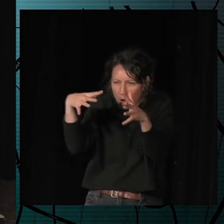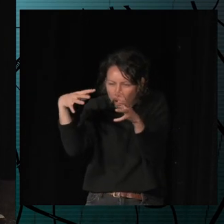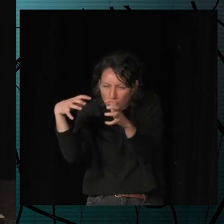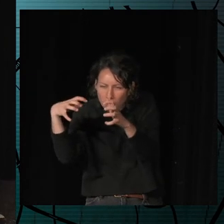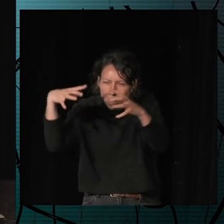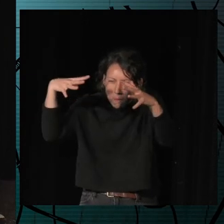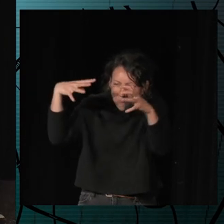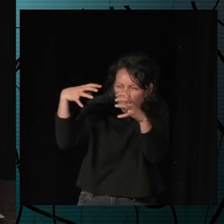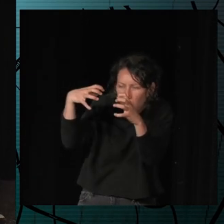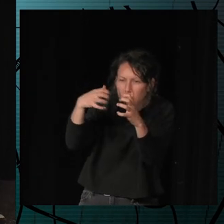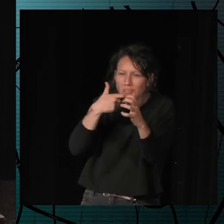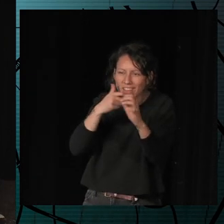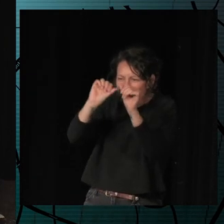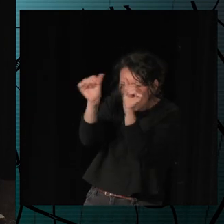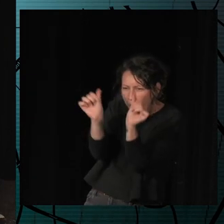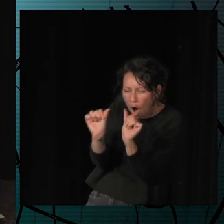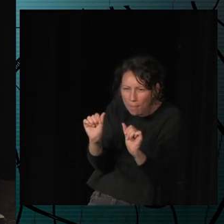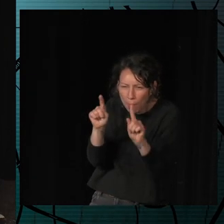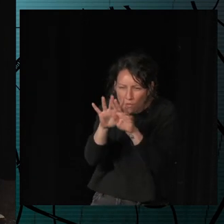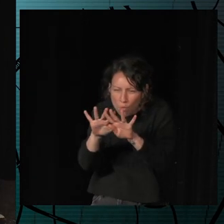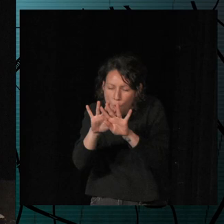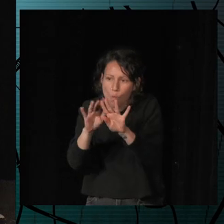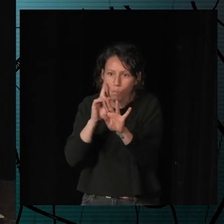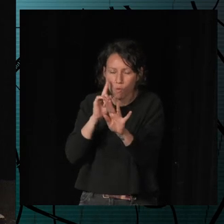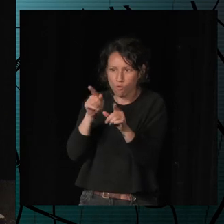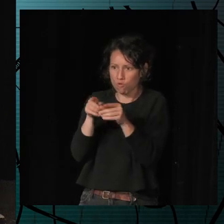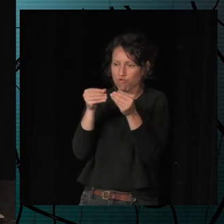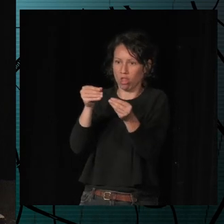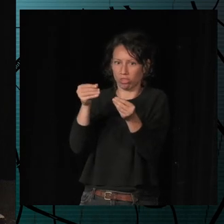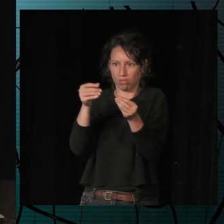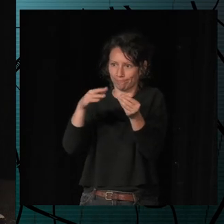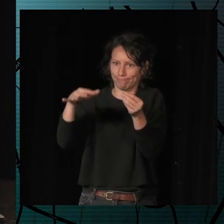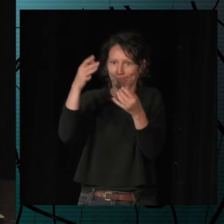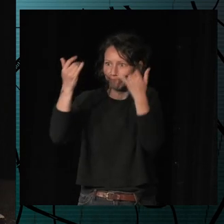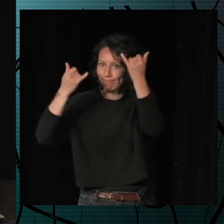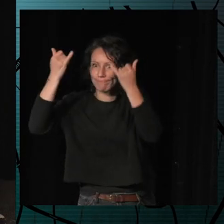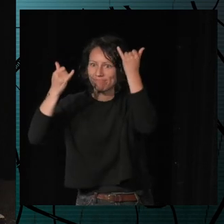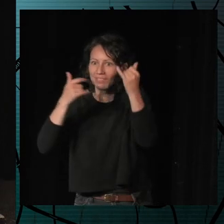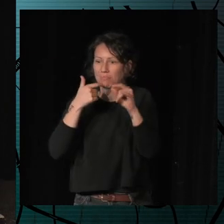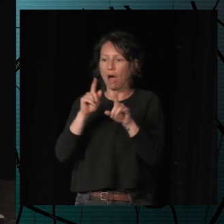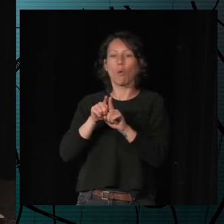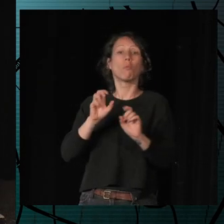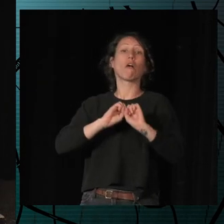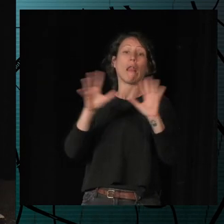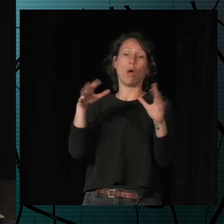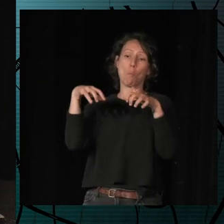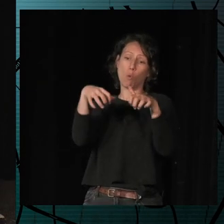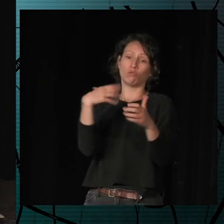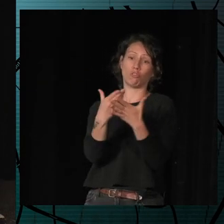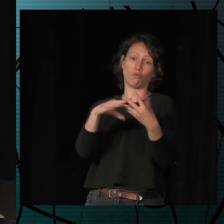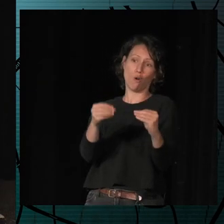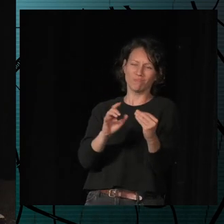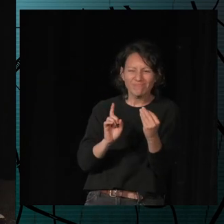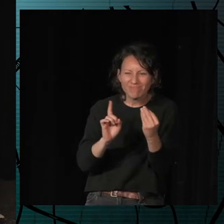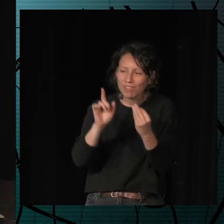vraiment trop dévoiler ou alors sans jouer la carte de d'un univers tellement cryptique que finalement on voit rien il y a il y a des choses à mon